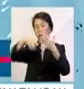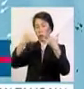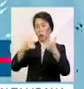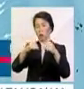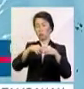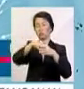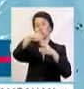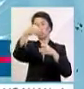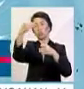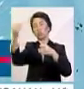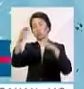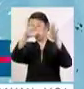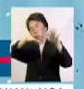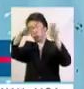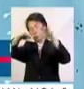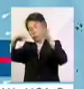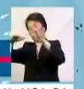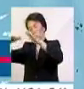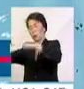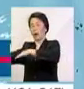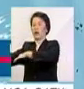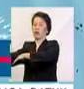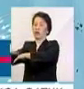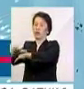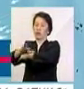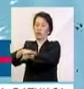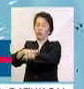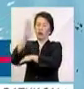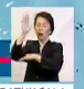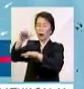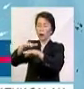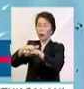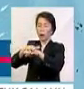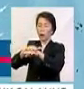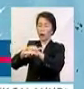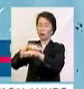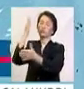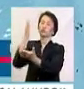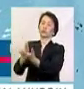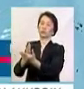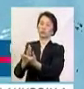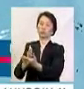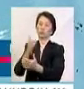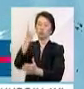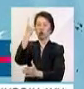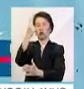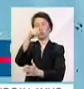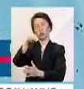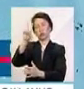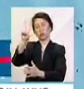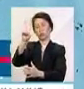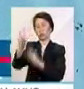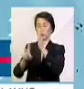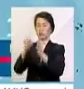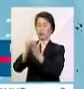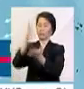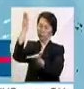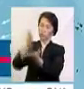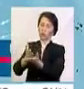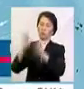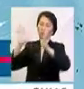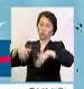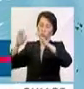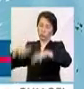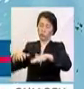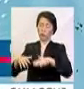bergerak keluar ke kawasan perairan dan dijangka akan berangsur reda sepenuhnya dalam tempoh 1 ke 2 jam sahaja lagi. Manakala